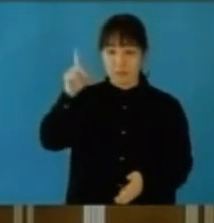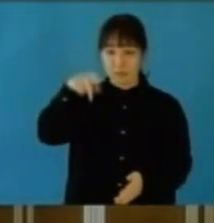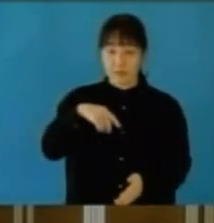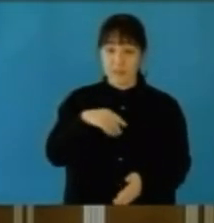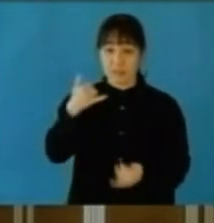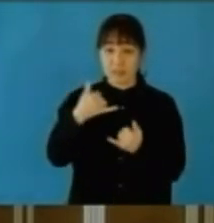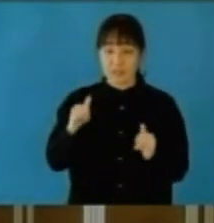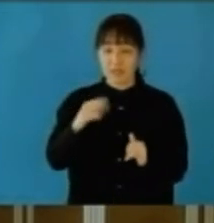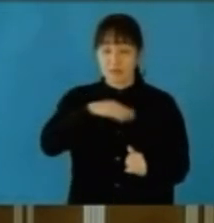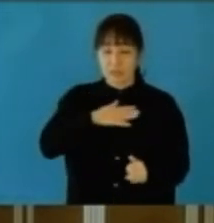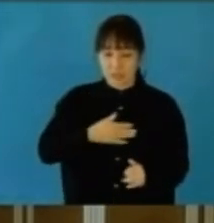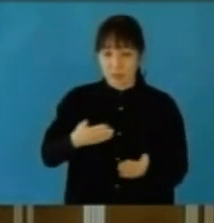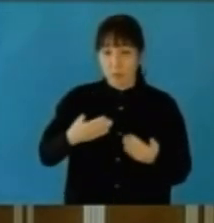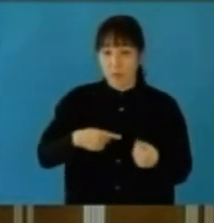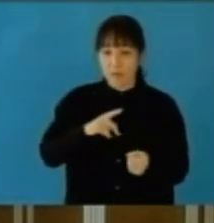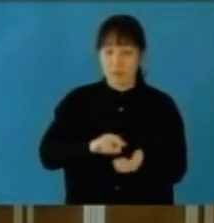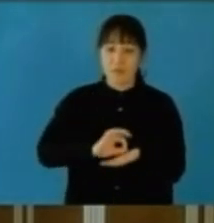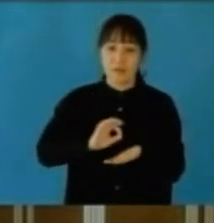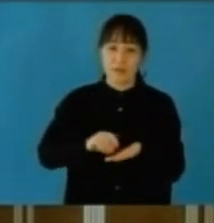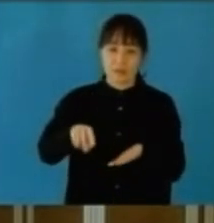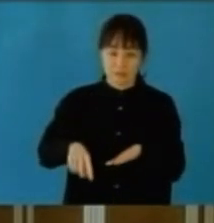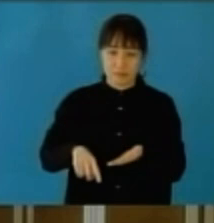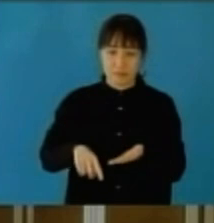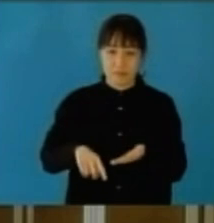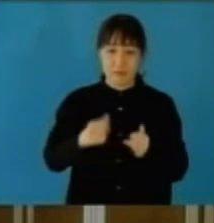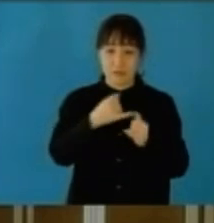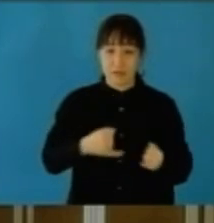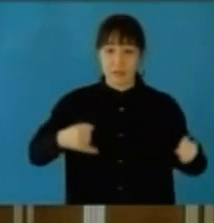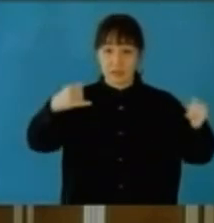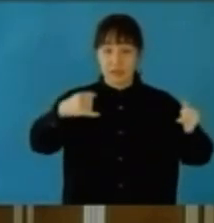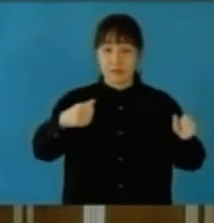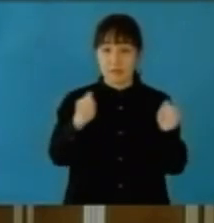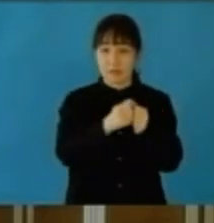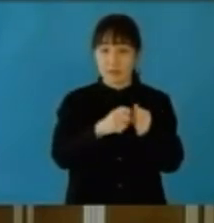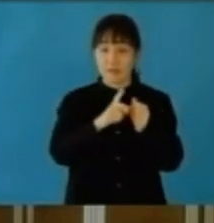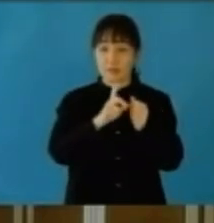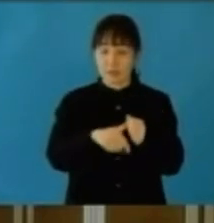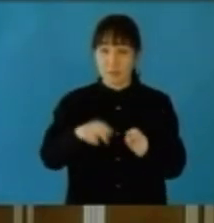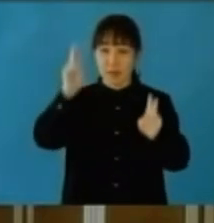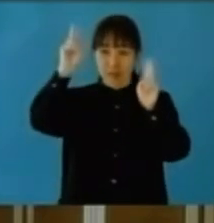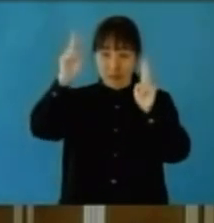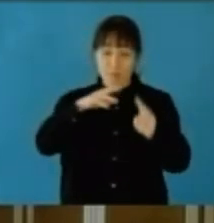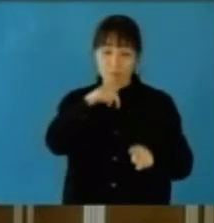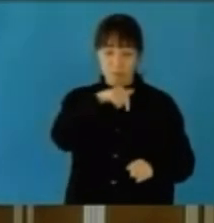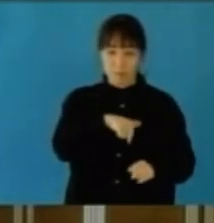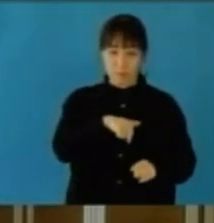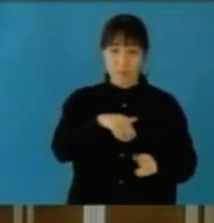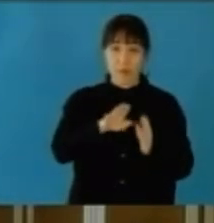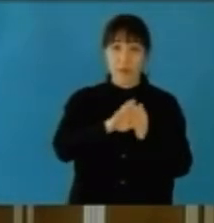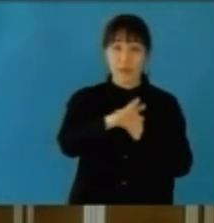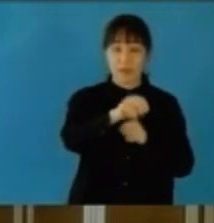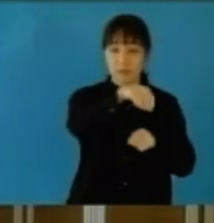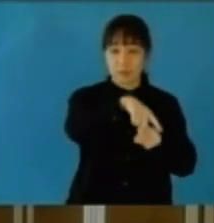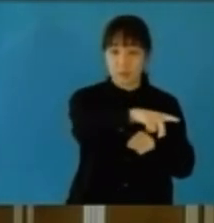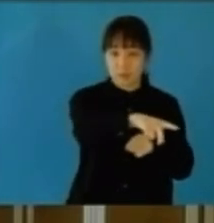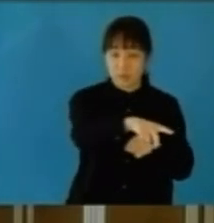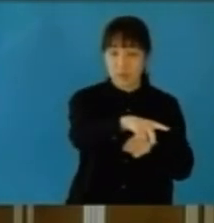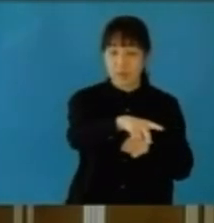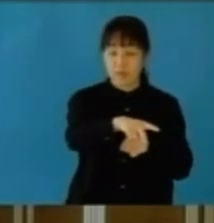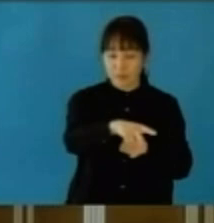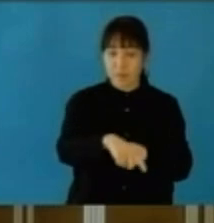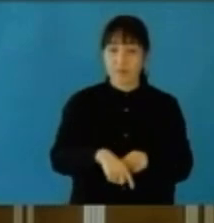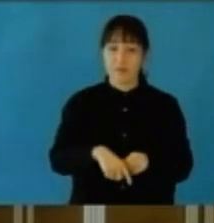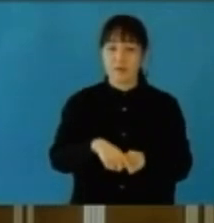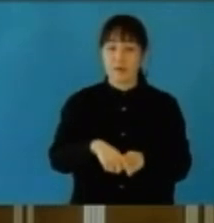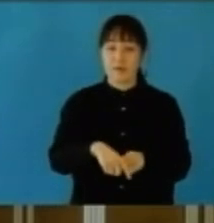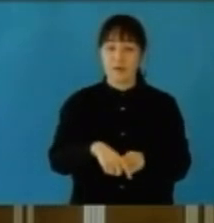ています。さらに、ウェブ会議により、企業、本庁及び県外事務所の地理的制約を解